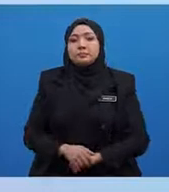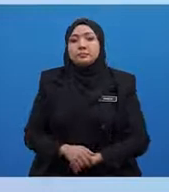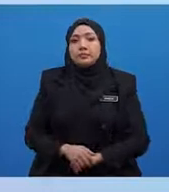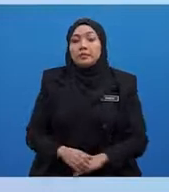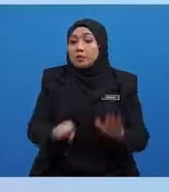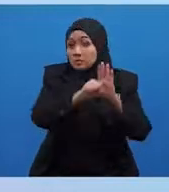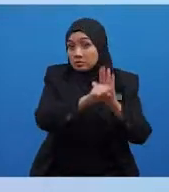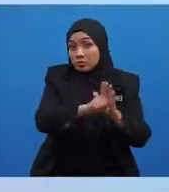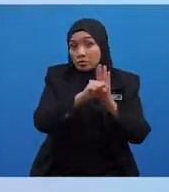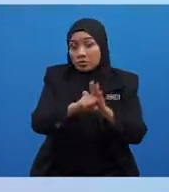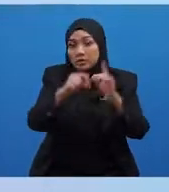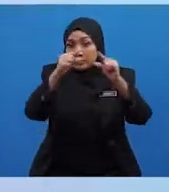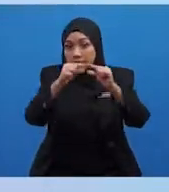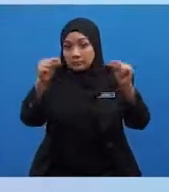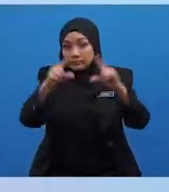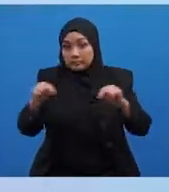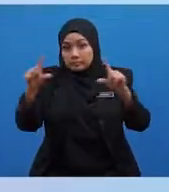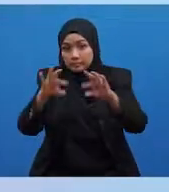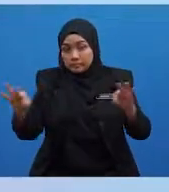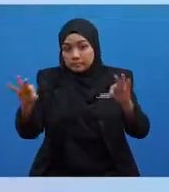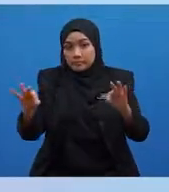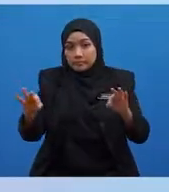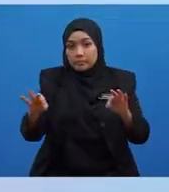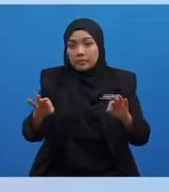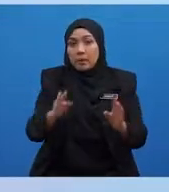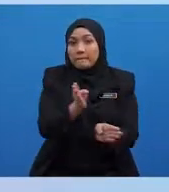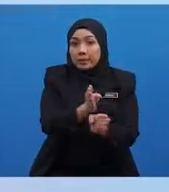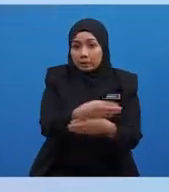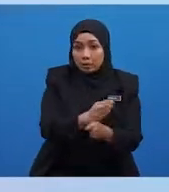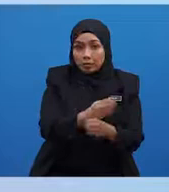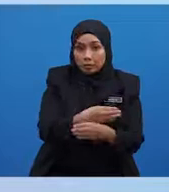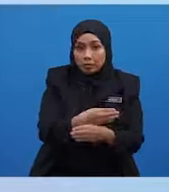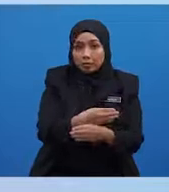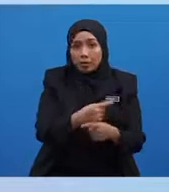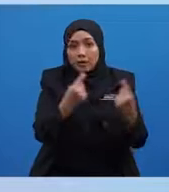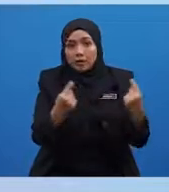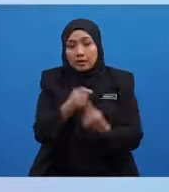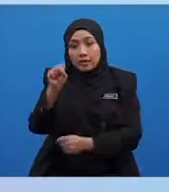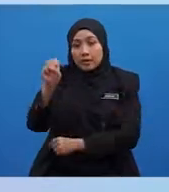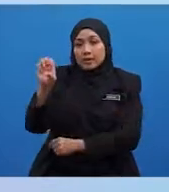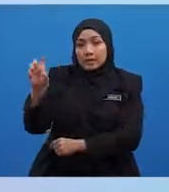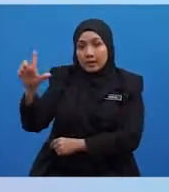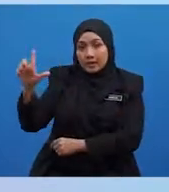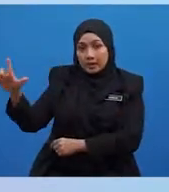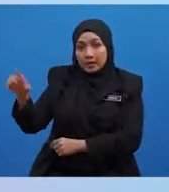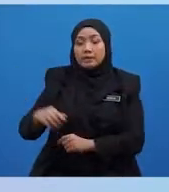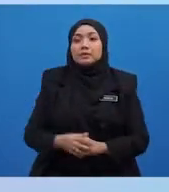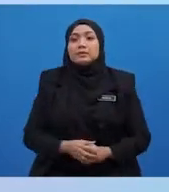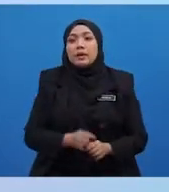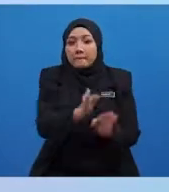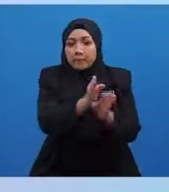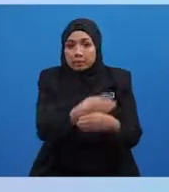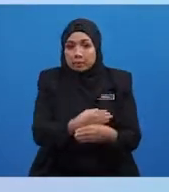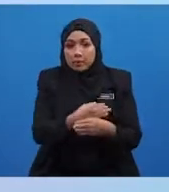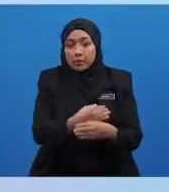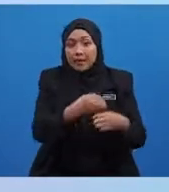Slogan terdiri daripada dua, iaitu slogan berbentuk hard sell dan slogan bentuk